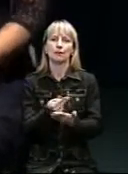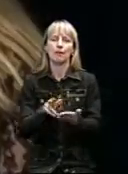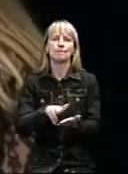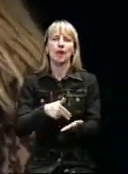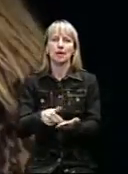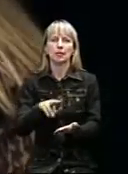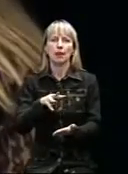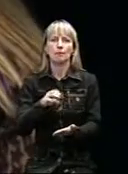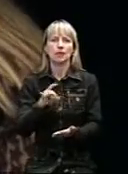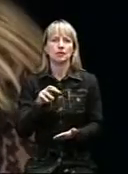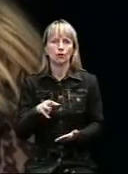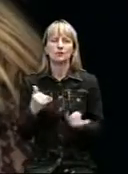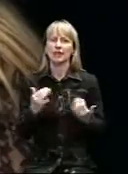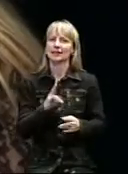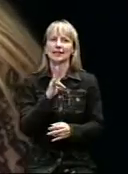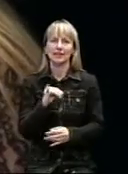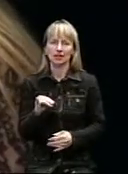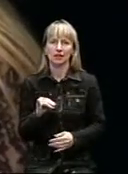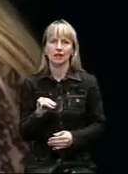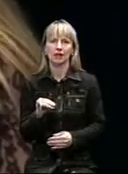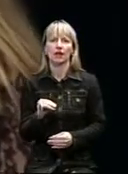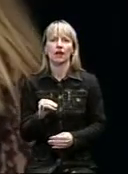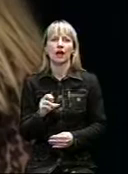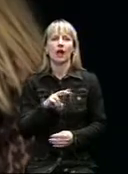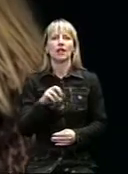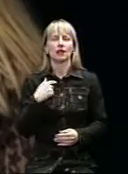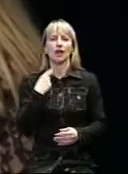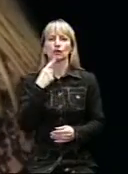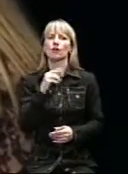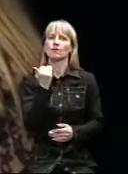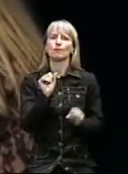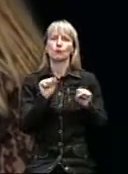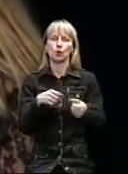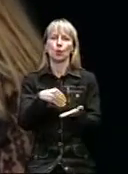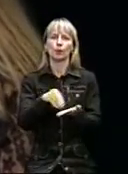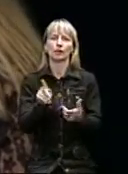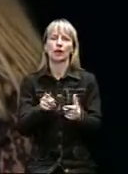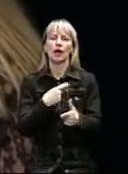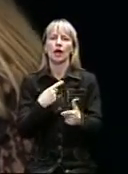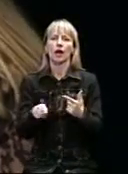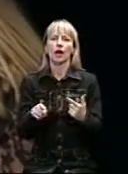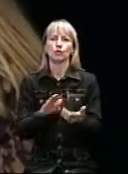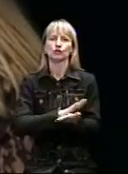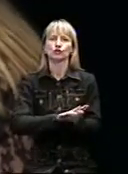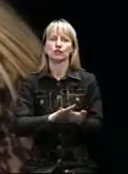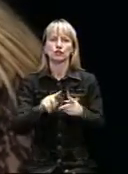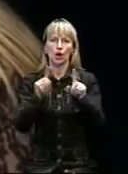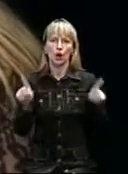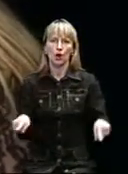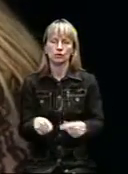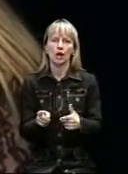маслом. Зараз ні, але я кажу, що ви можете купити або чистий холст, або багато